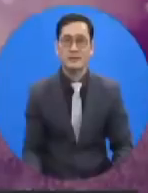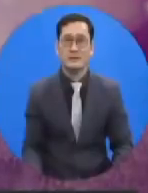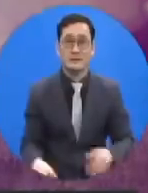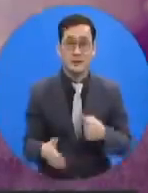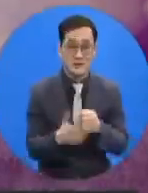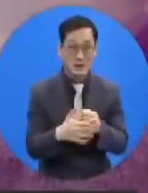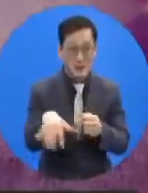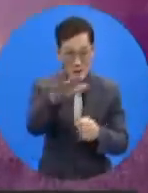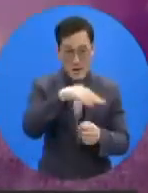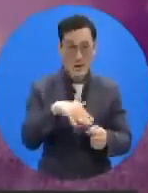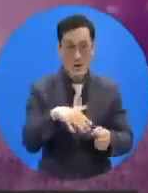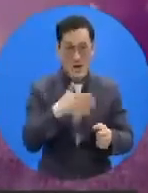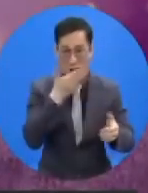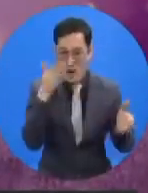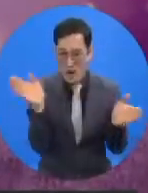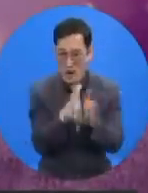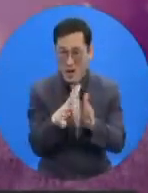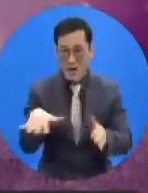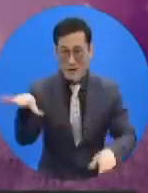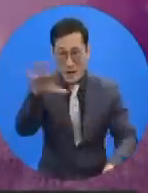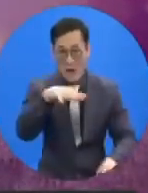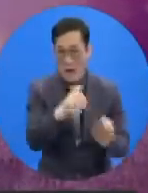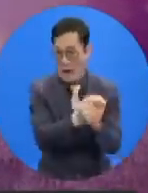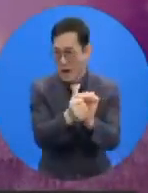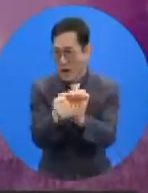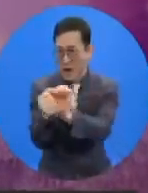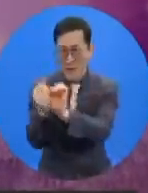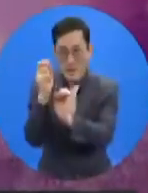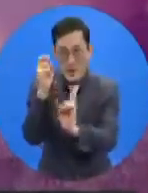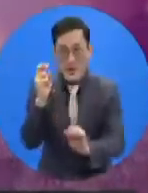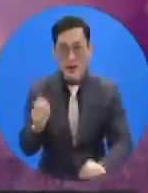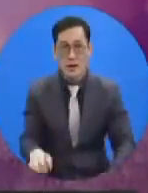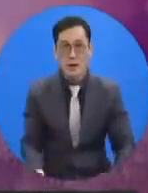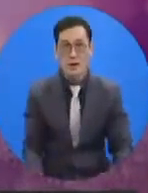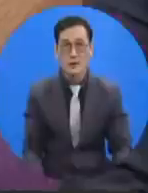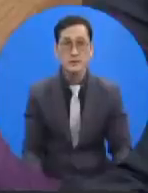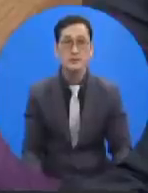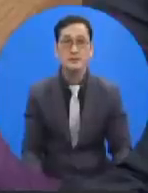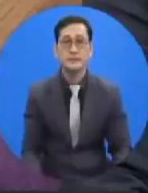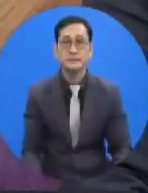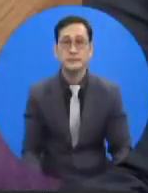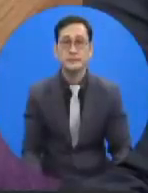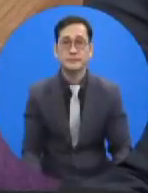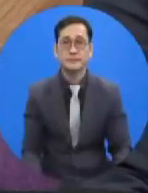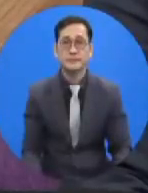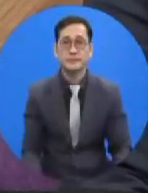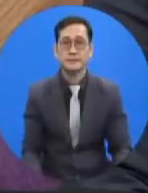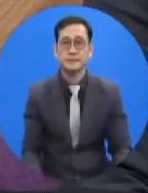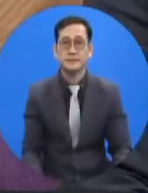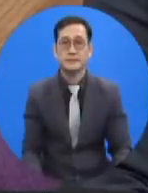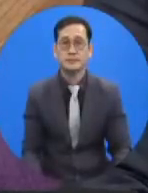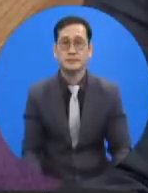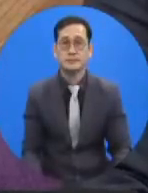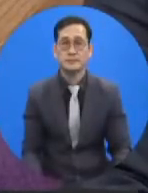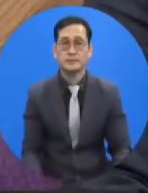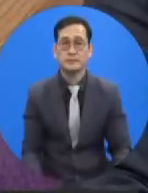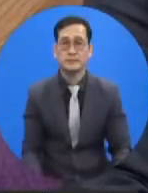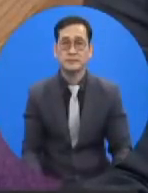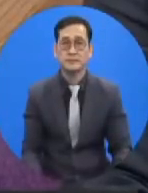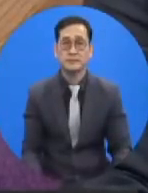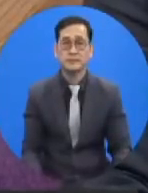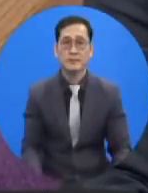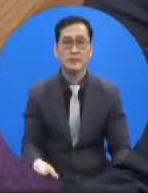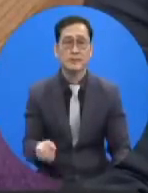집단 감염의 우려가 상당히 높아질 수 있다. 이 말이에요? 네, 그렇죠. 이 방 저 방 가기 때문에? 그렇죠. 더군다나 여기에 그 당시에 한